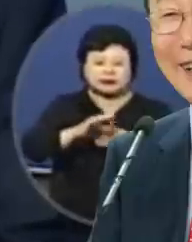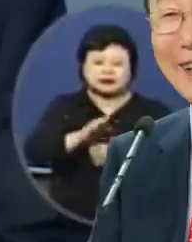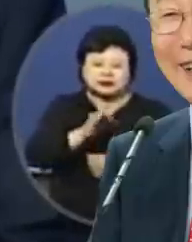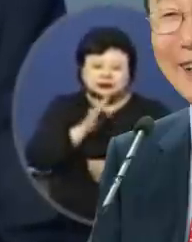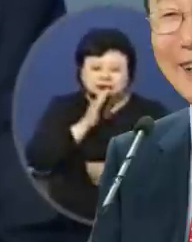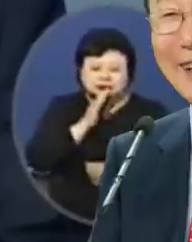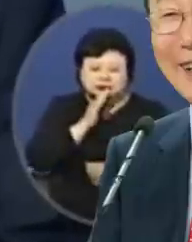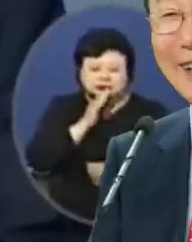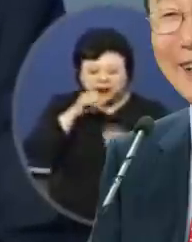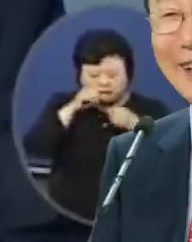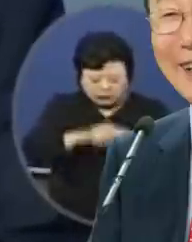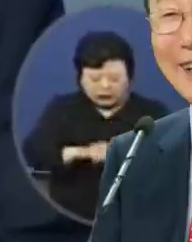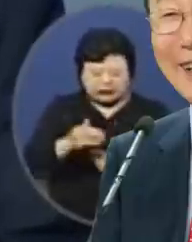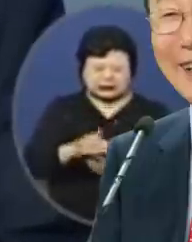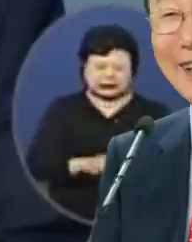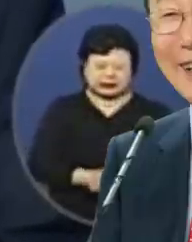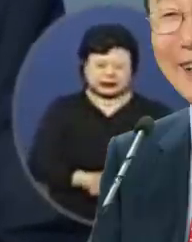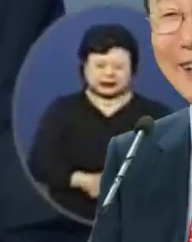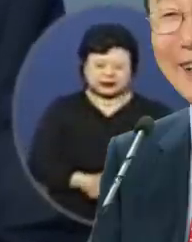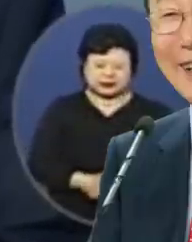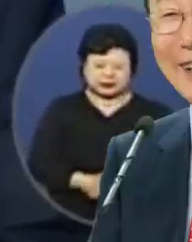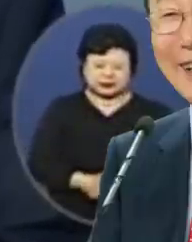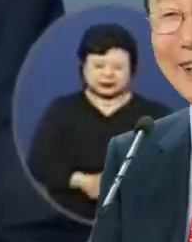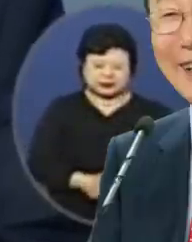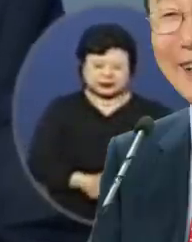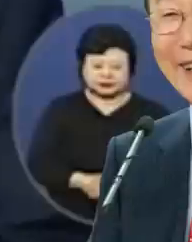정말 참 절단강산이 되는 것입니다.